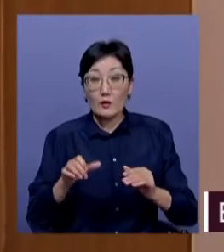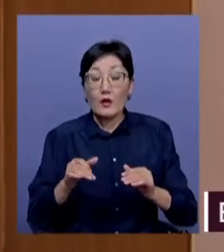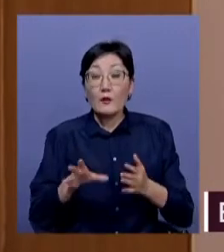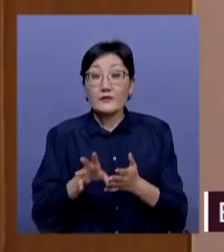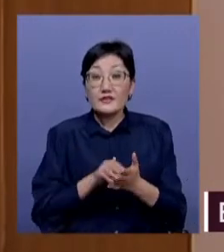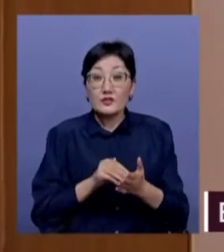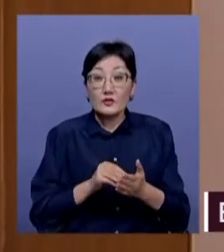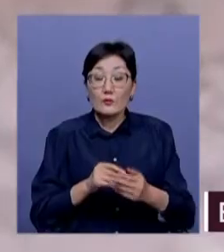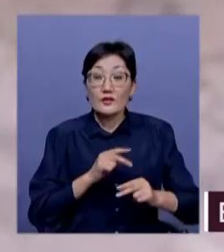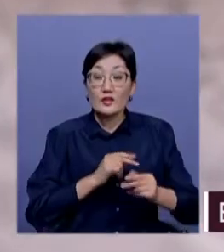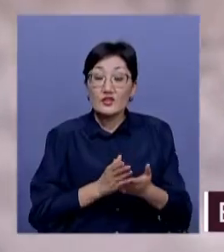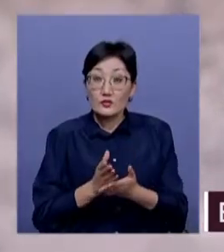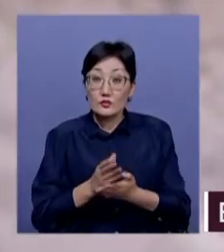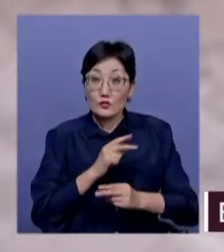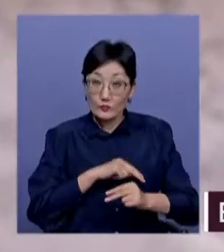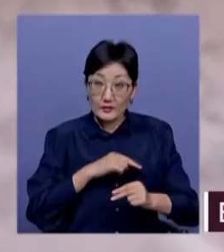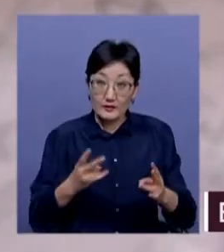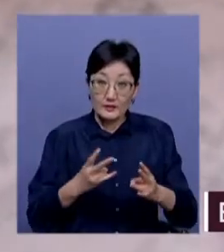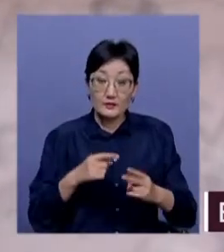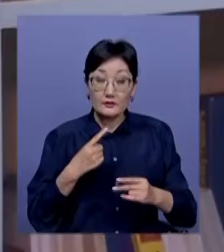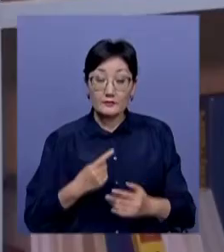үшін тер төгуіміз керек дейді.